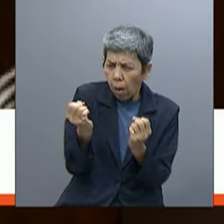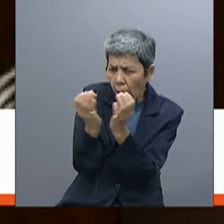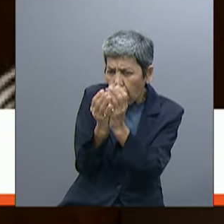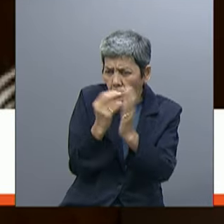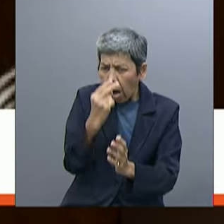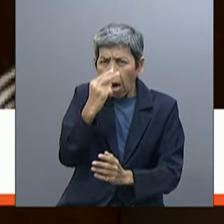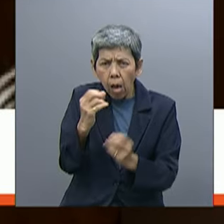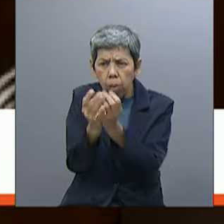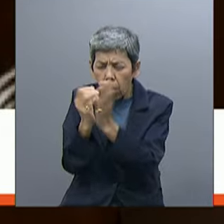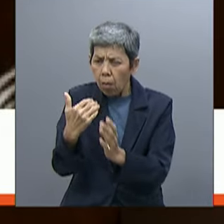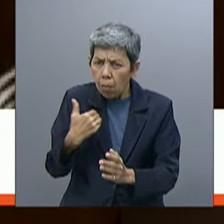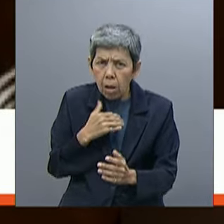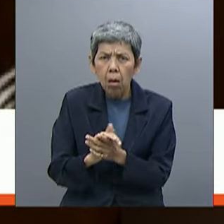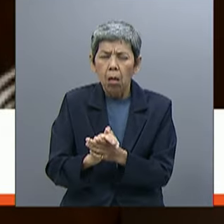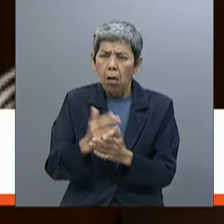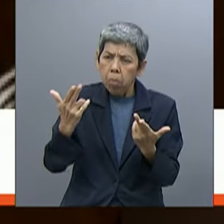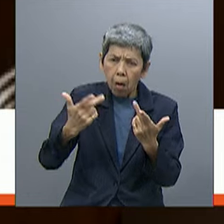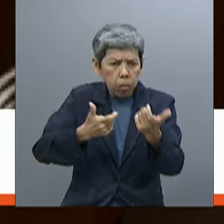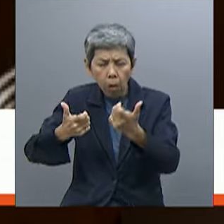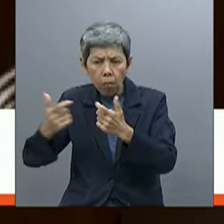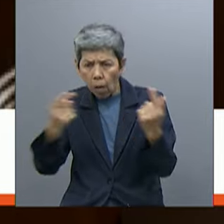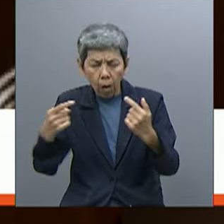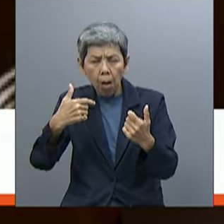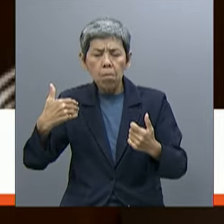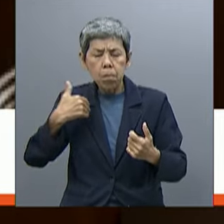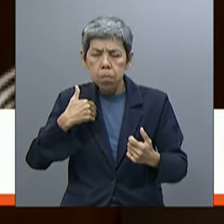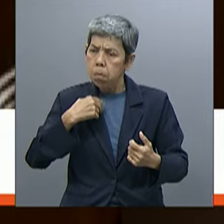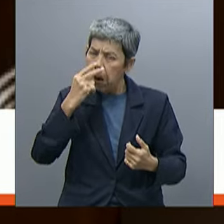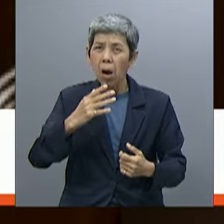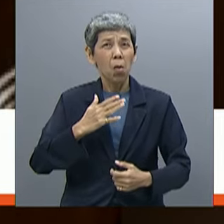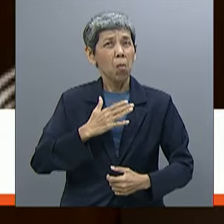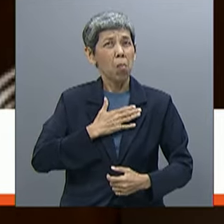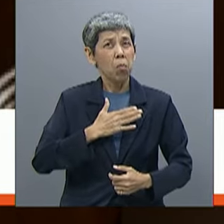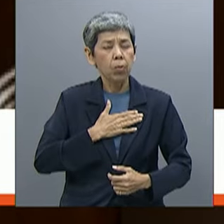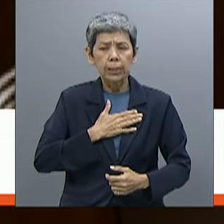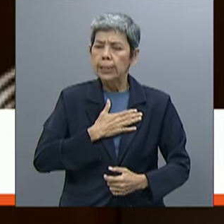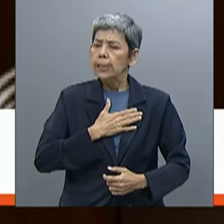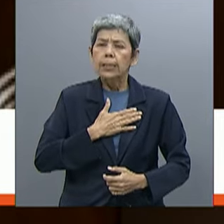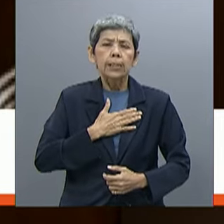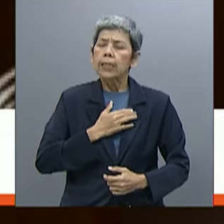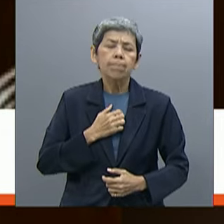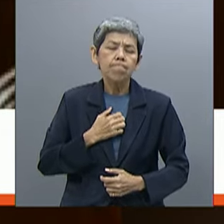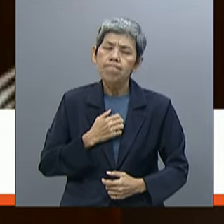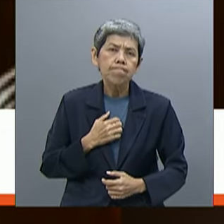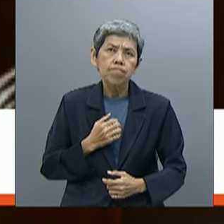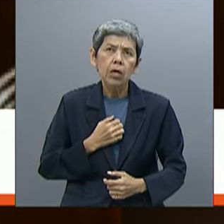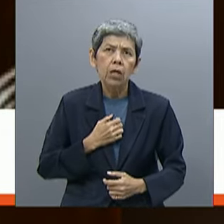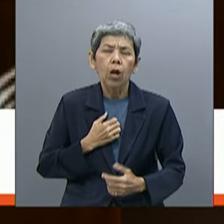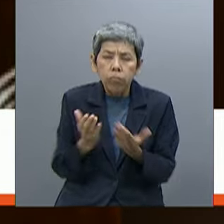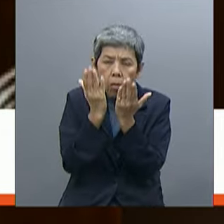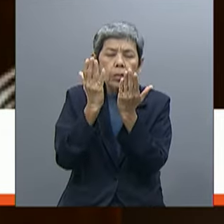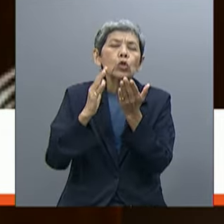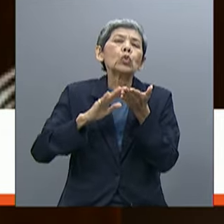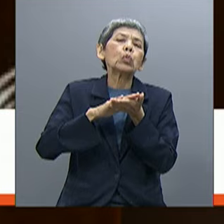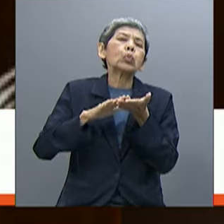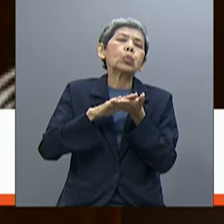ดขึ้นเห็นการใช้อาวุธที่รุนแรงเกิดขึ้นผมก็เลยไปใช้ความรุนแรงตอบอันนี้ต้องขออภัย